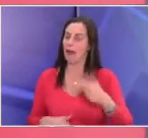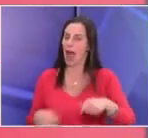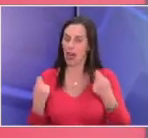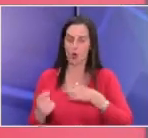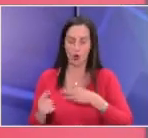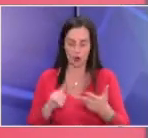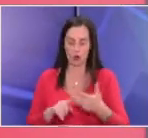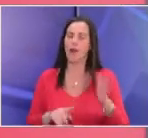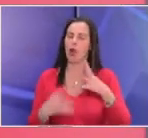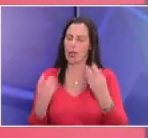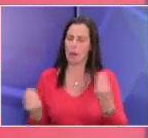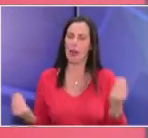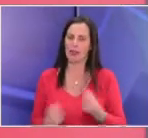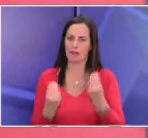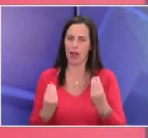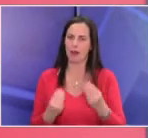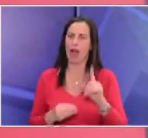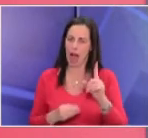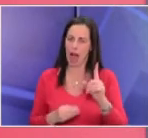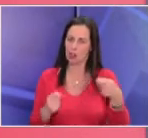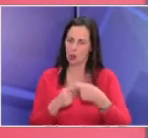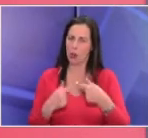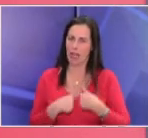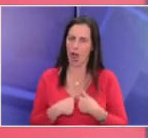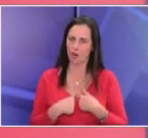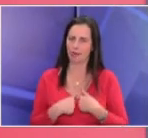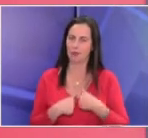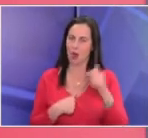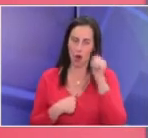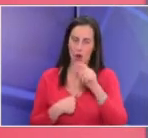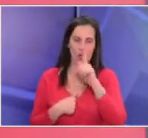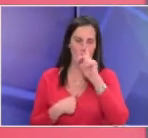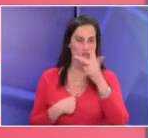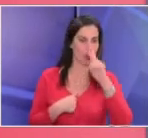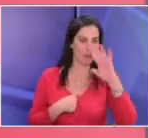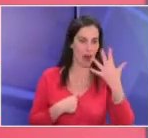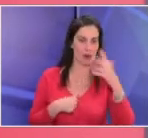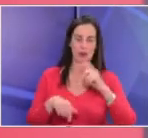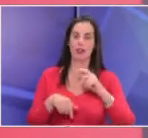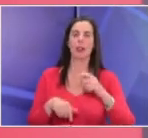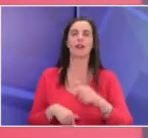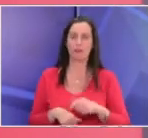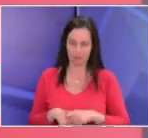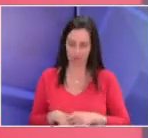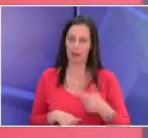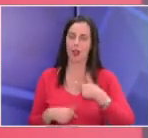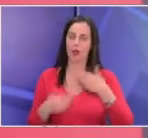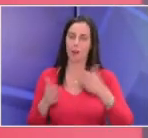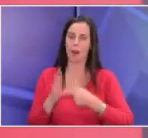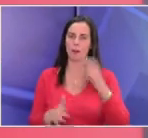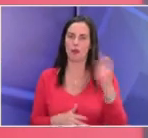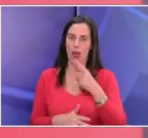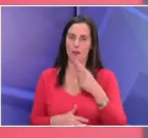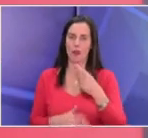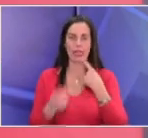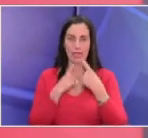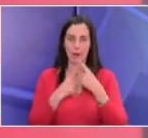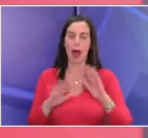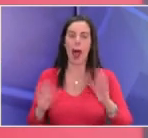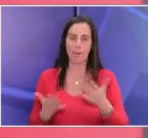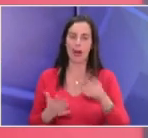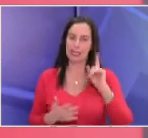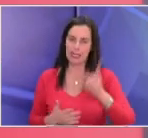ועוד ביטוח מהצד. ואם, כמו שאמרת, והיה פה חינוך, מגיל אפס עד תואר ראשון, כמו שיש מדינות בעולם שעושות את זה,